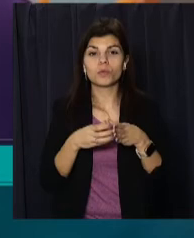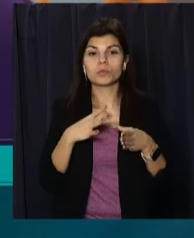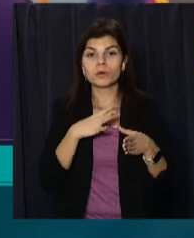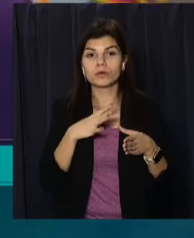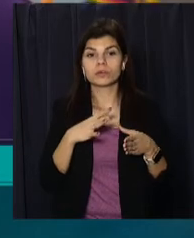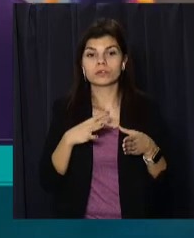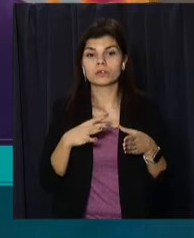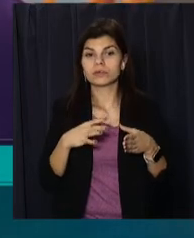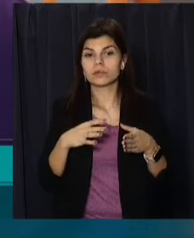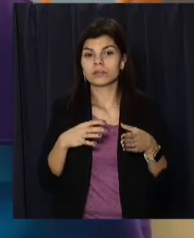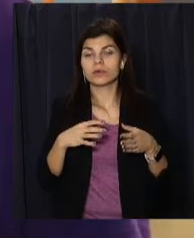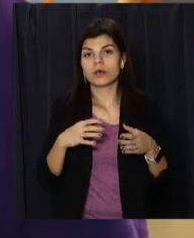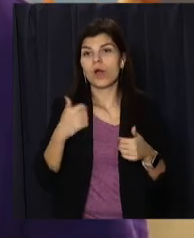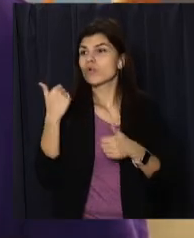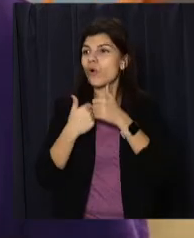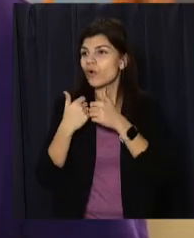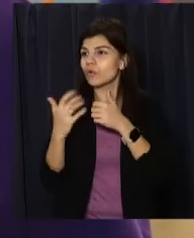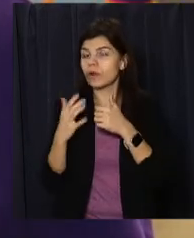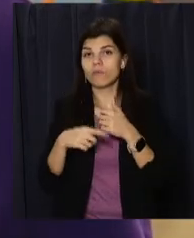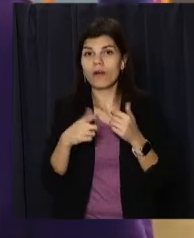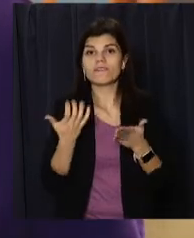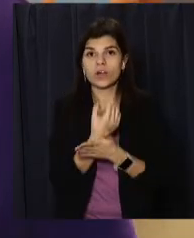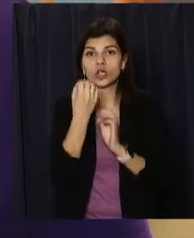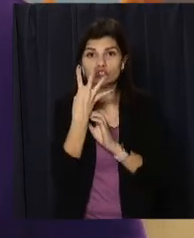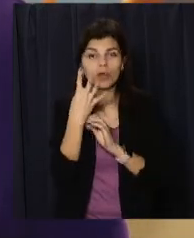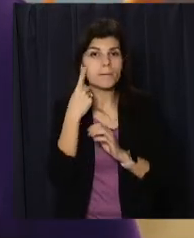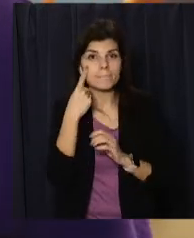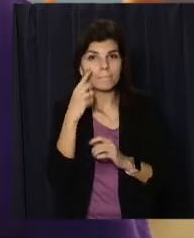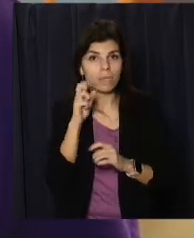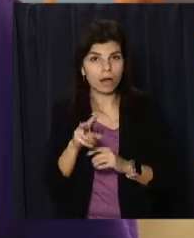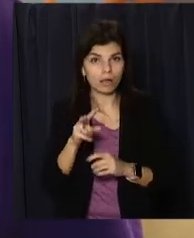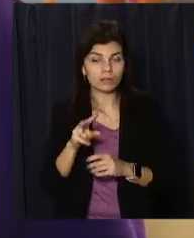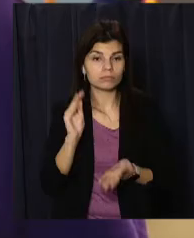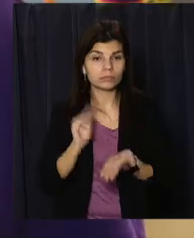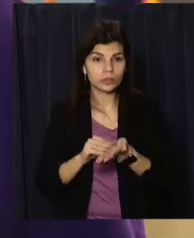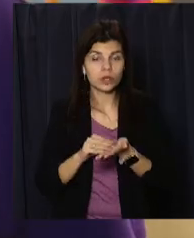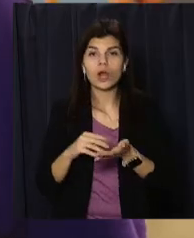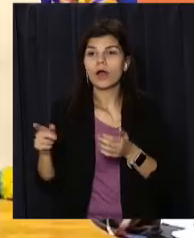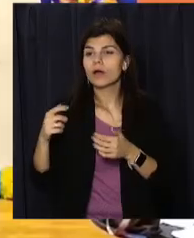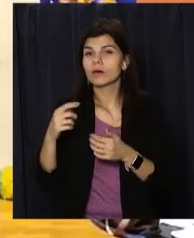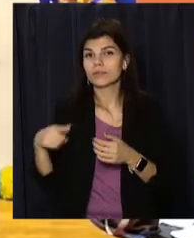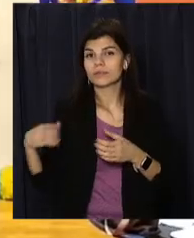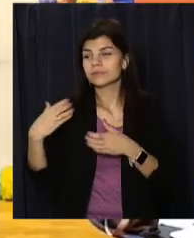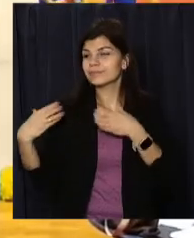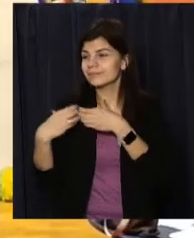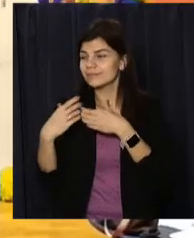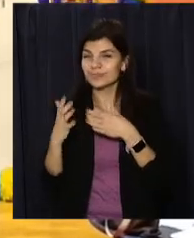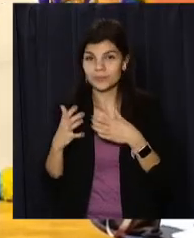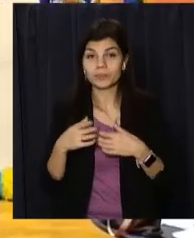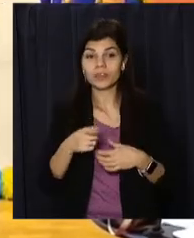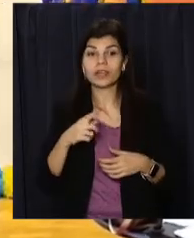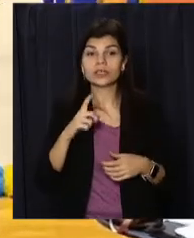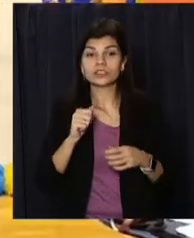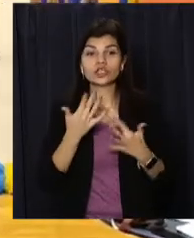усякою конкуренцією. 14 балів вони виграли у інших наших суперників. За 6 років